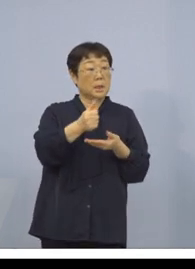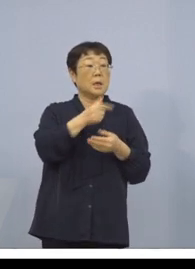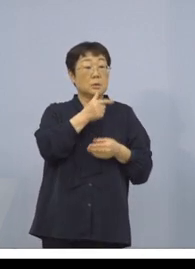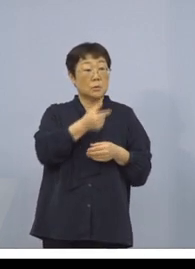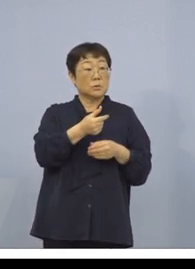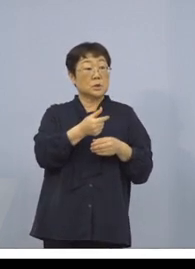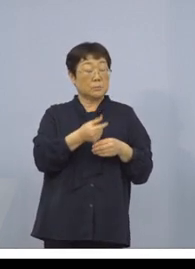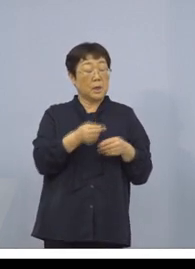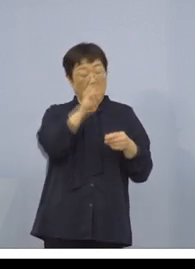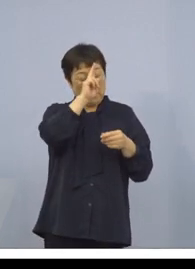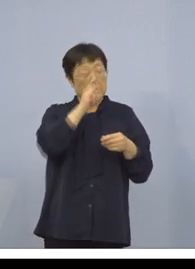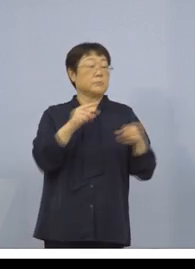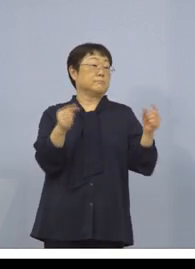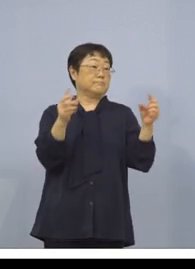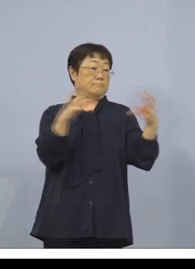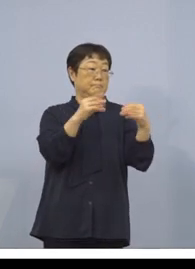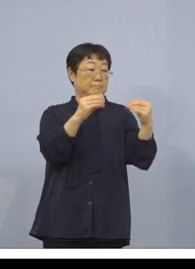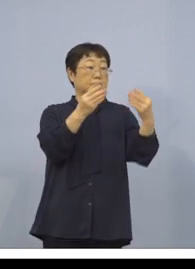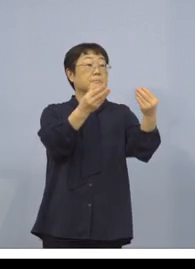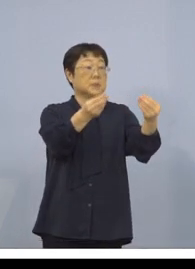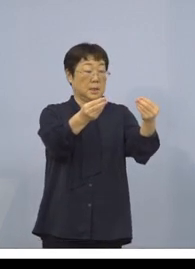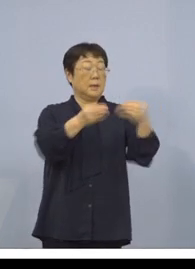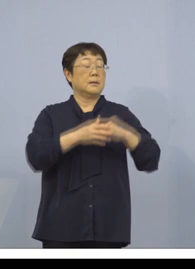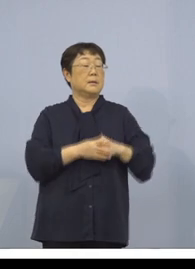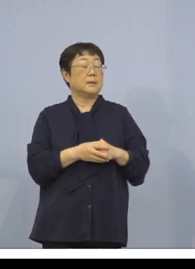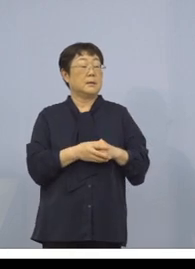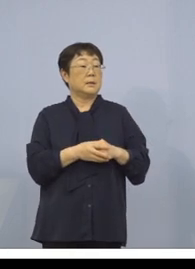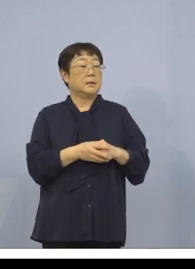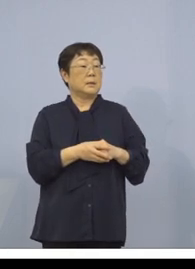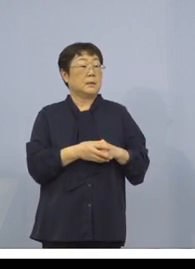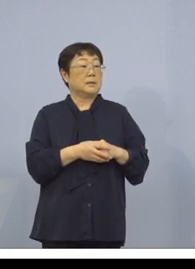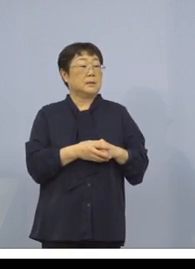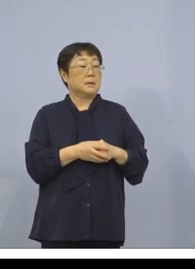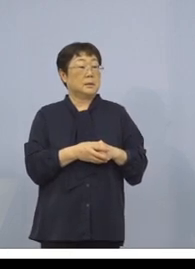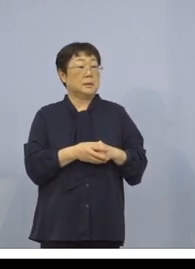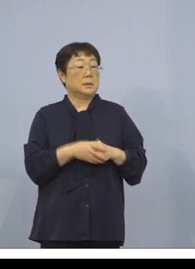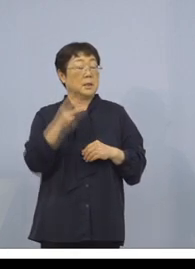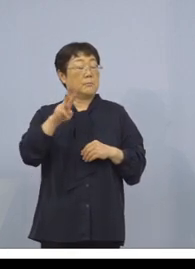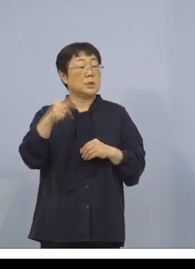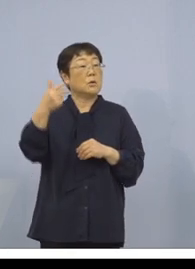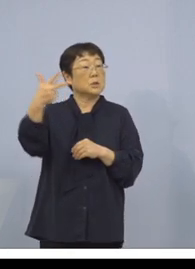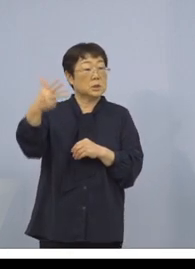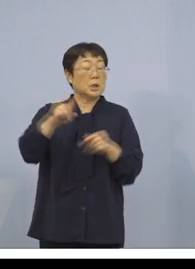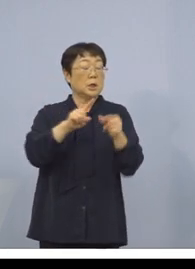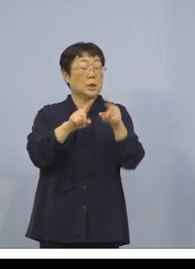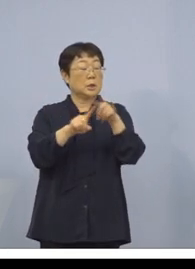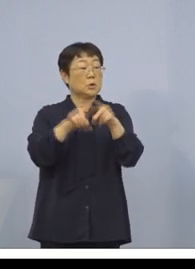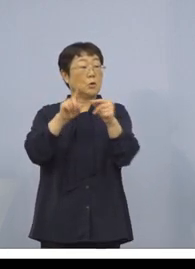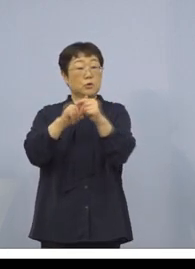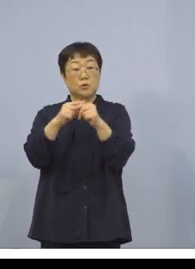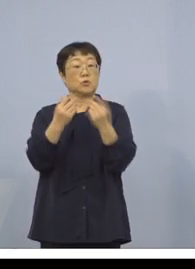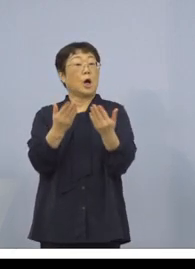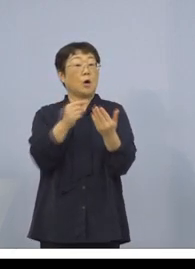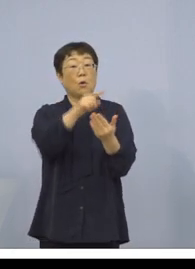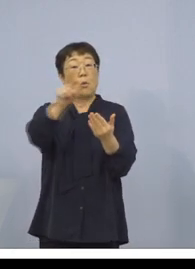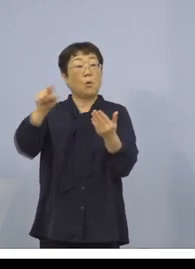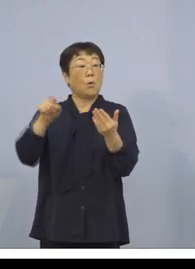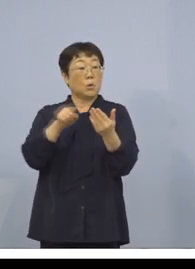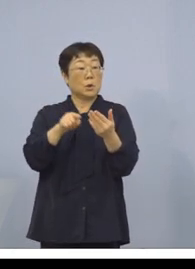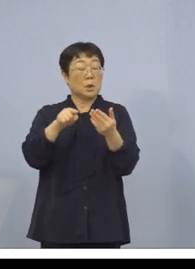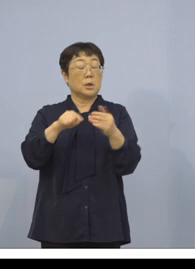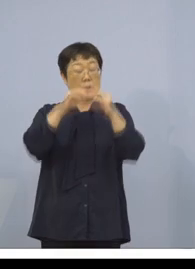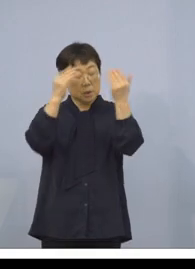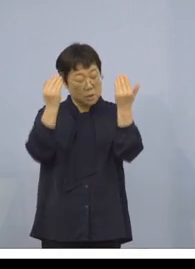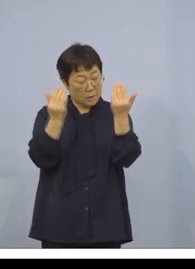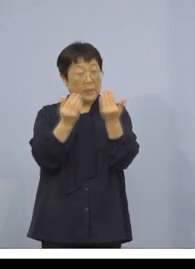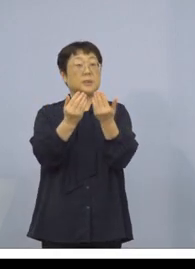もランチミーティングさせていただきましたけれども、箕面市は小中学校ほとんど全てか